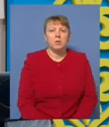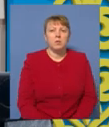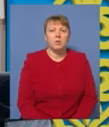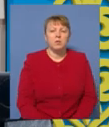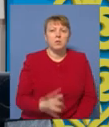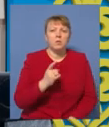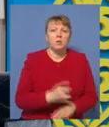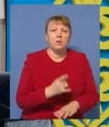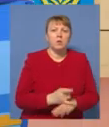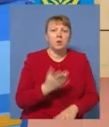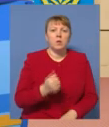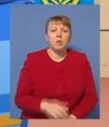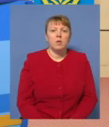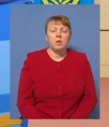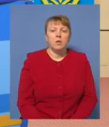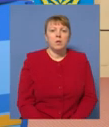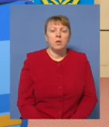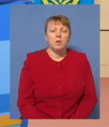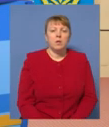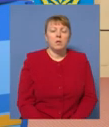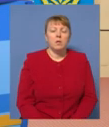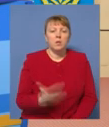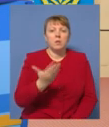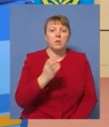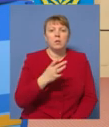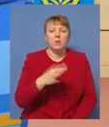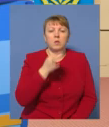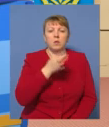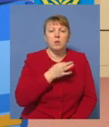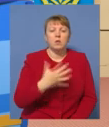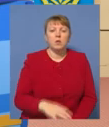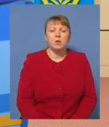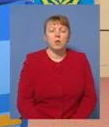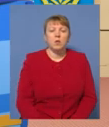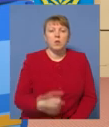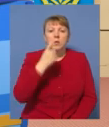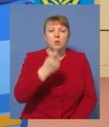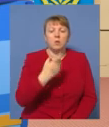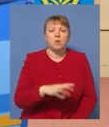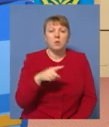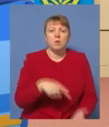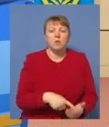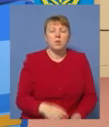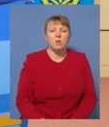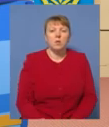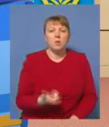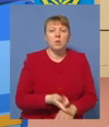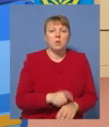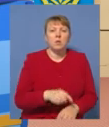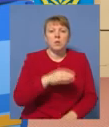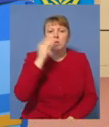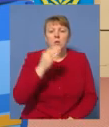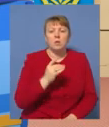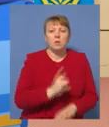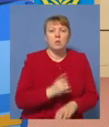мошенничество. Интернет, да, я вот пользуюсь прямым эфиром, хотел бы тоже осветить данный вопрос. Очень сейчас